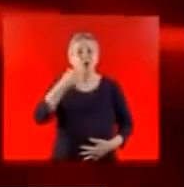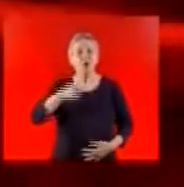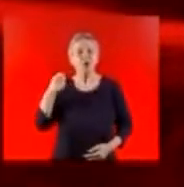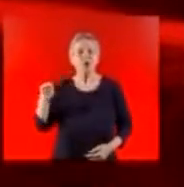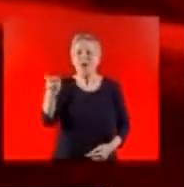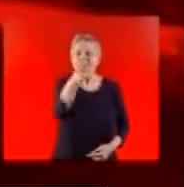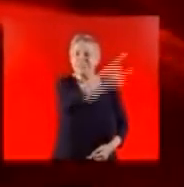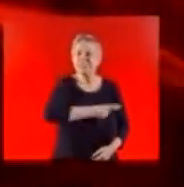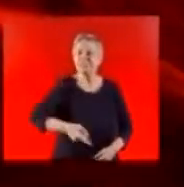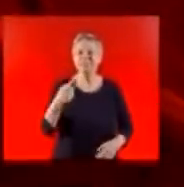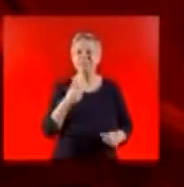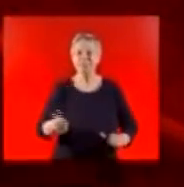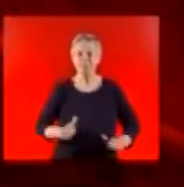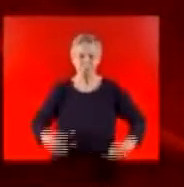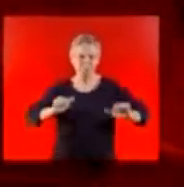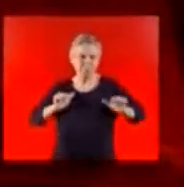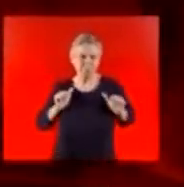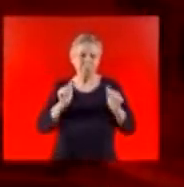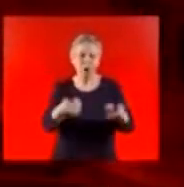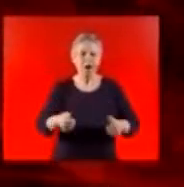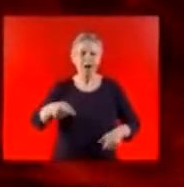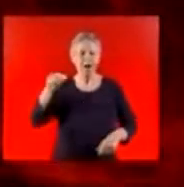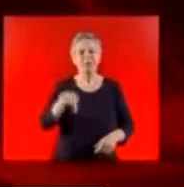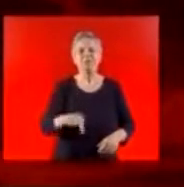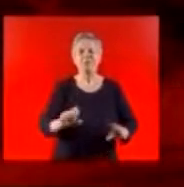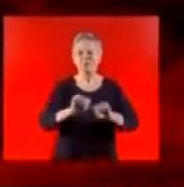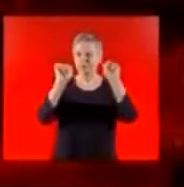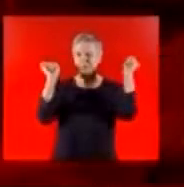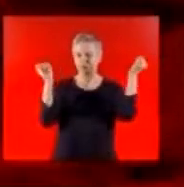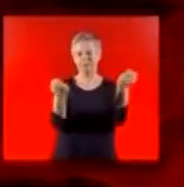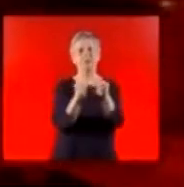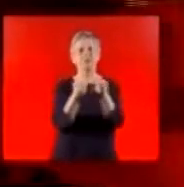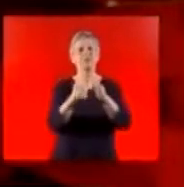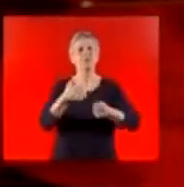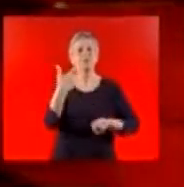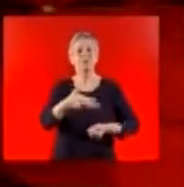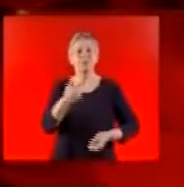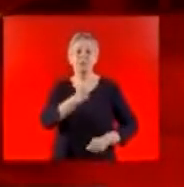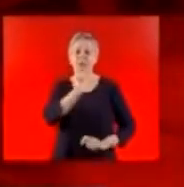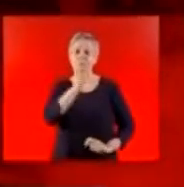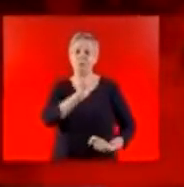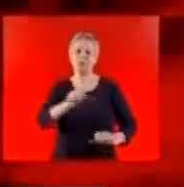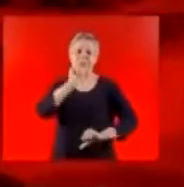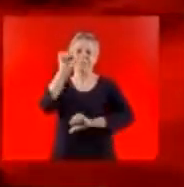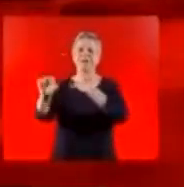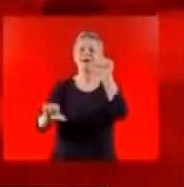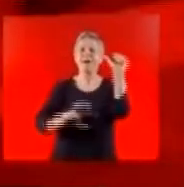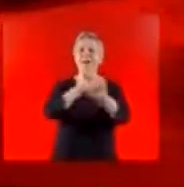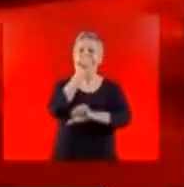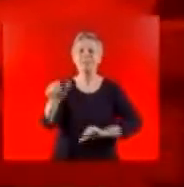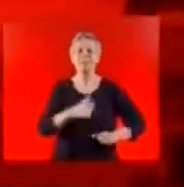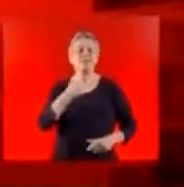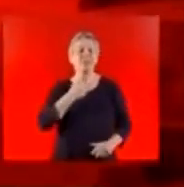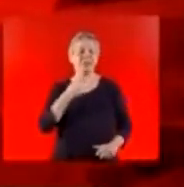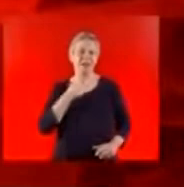αυτό το συνέδριο σε ένα μεγάλο άλμα για την πολιτική αλλαγή που έχει ανάγκη ο τόπος. Να